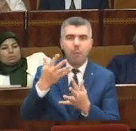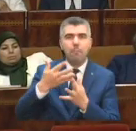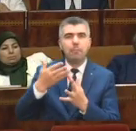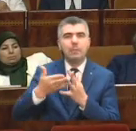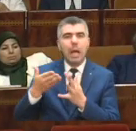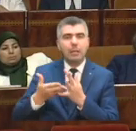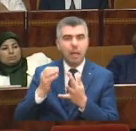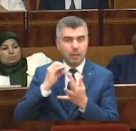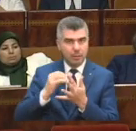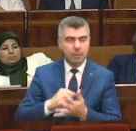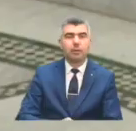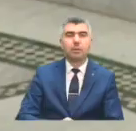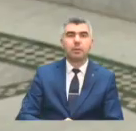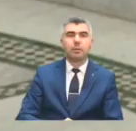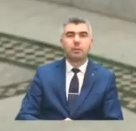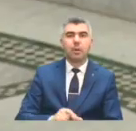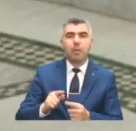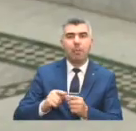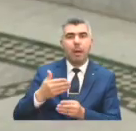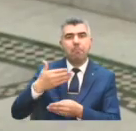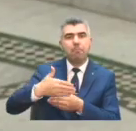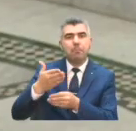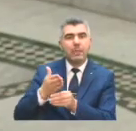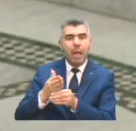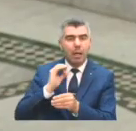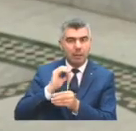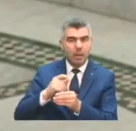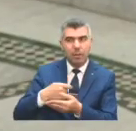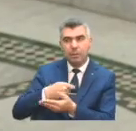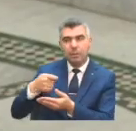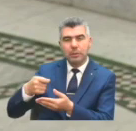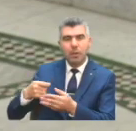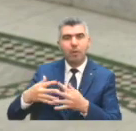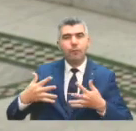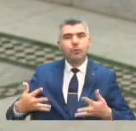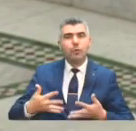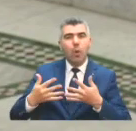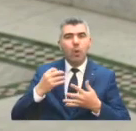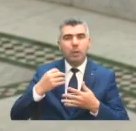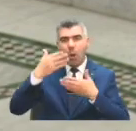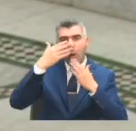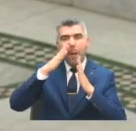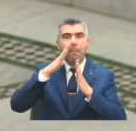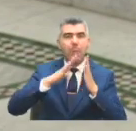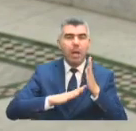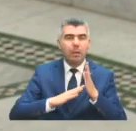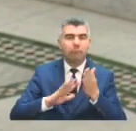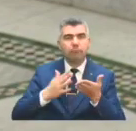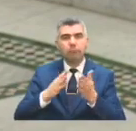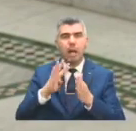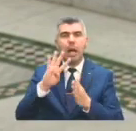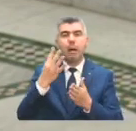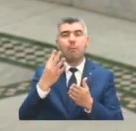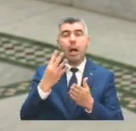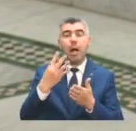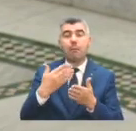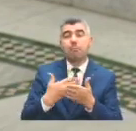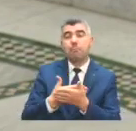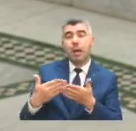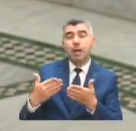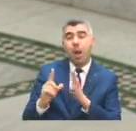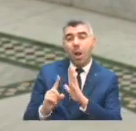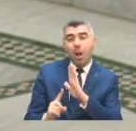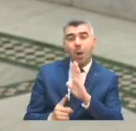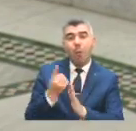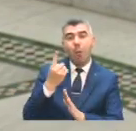والبطاطس والبصل واللي كتمول السوق الداخليه. دونك بواحد القدر 4 المليار اول مره